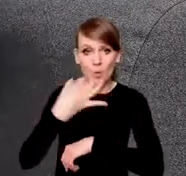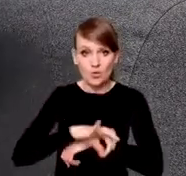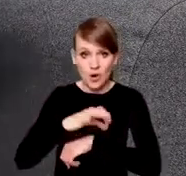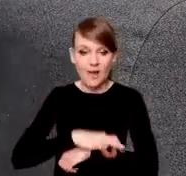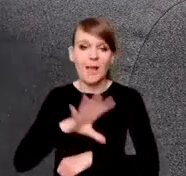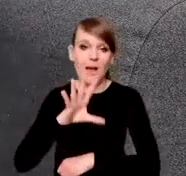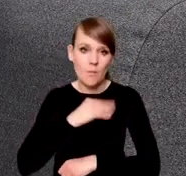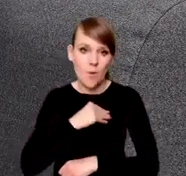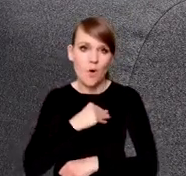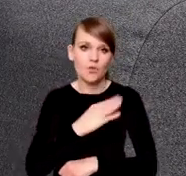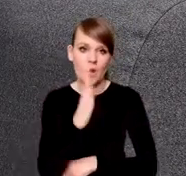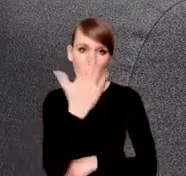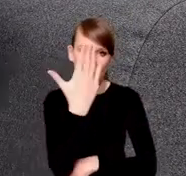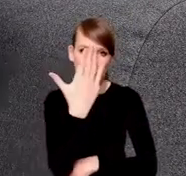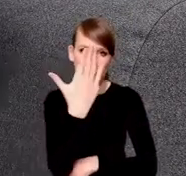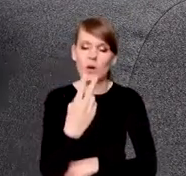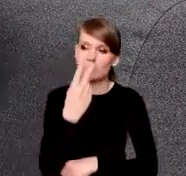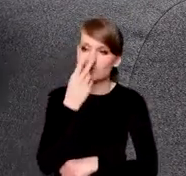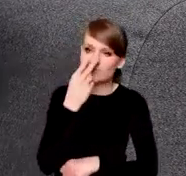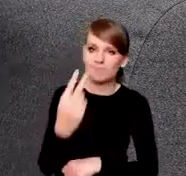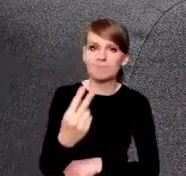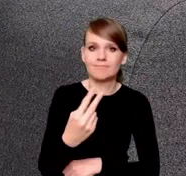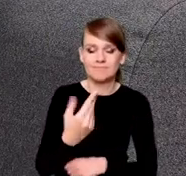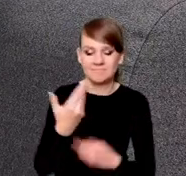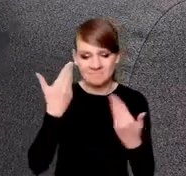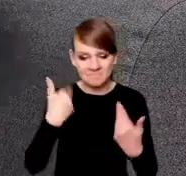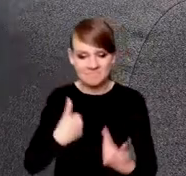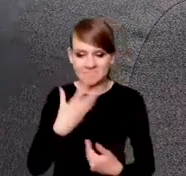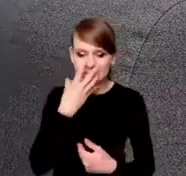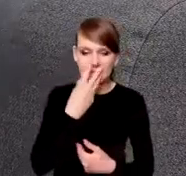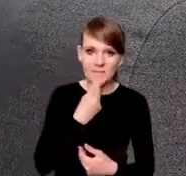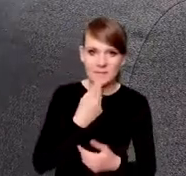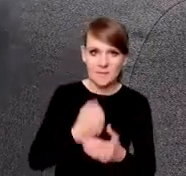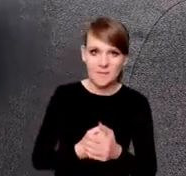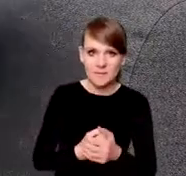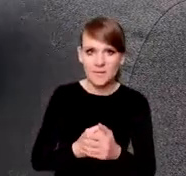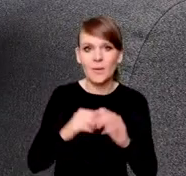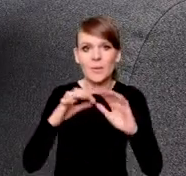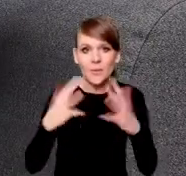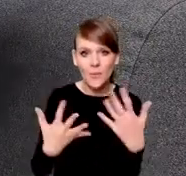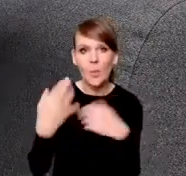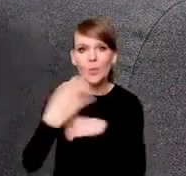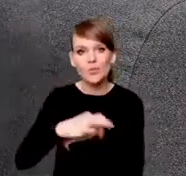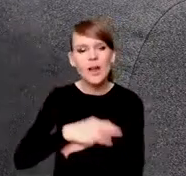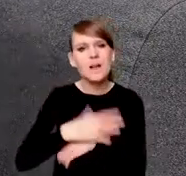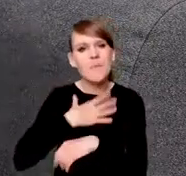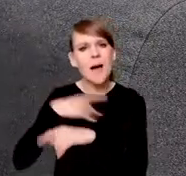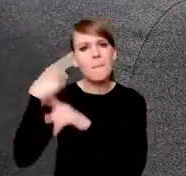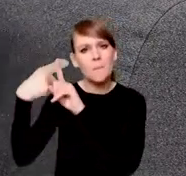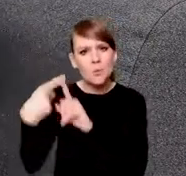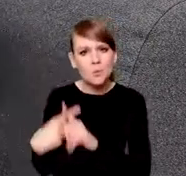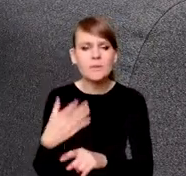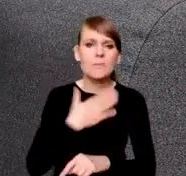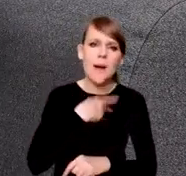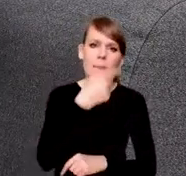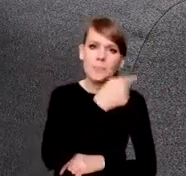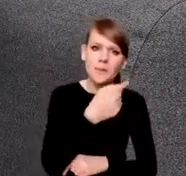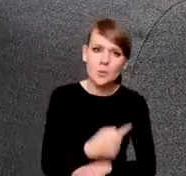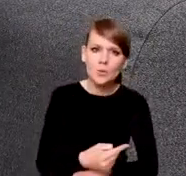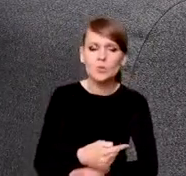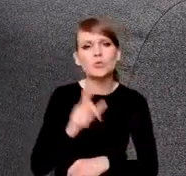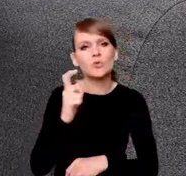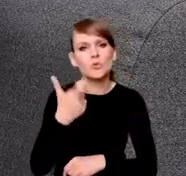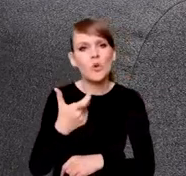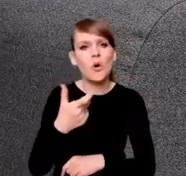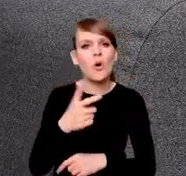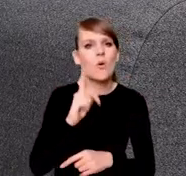sobie właśnie na zasadzie plusów, minusów, tego, co trzeba zmienić, co warto